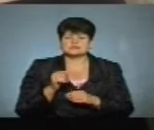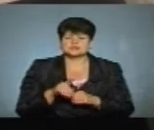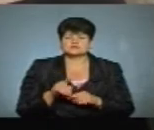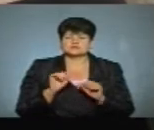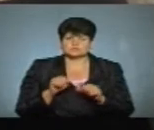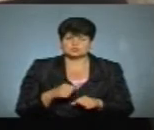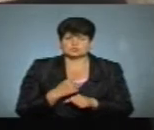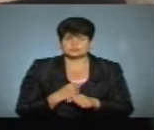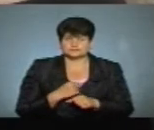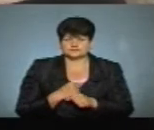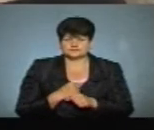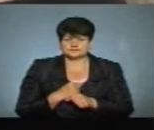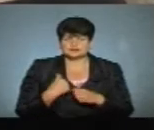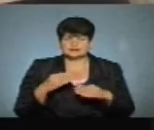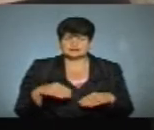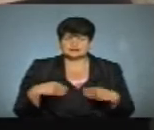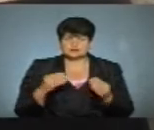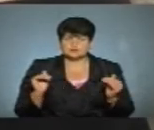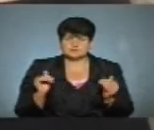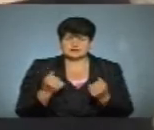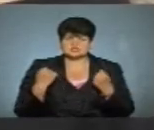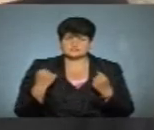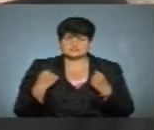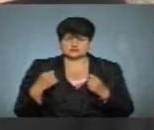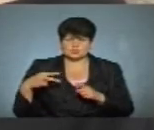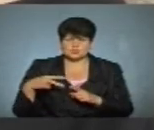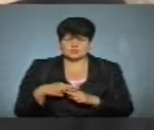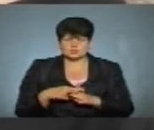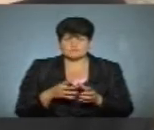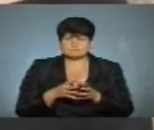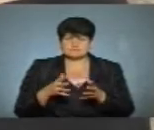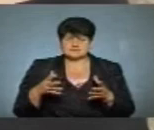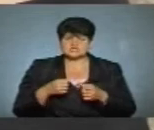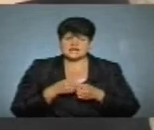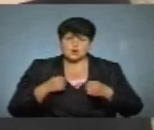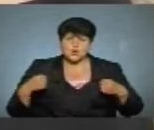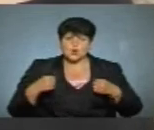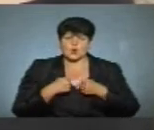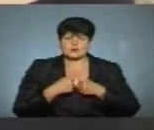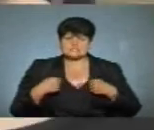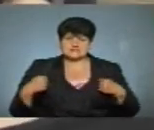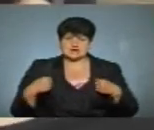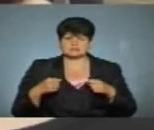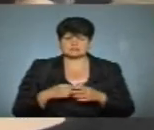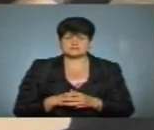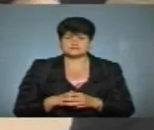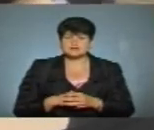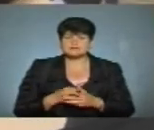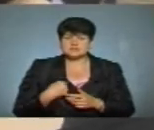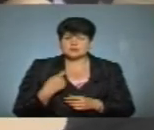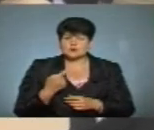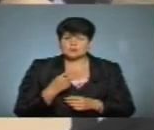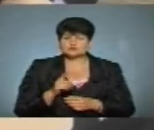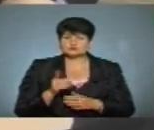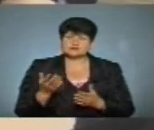робити. І даю менше фізичну нагрузку, більше йде на розтягнення вправи. Вони мені кажуть,